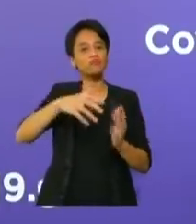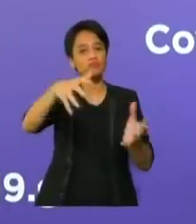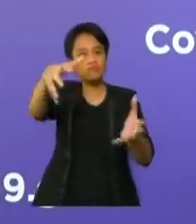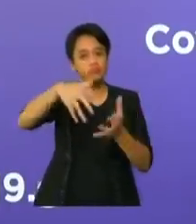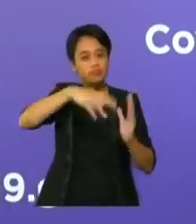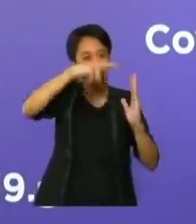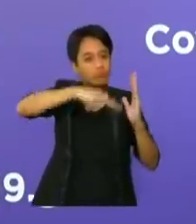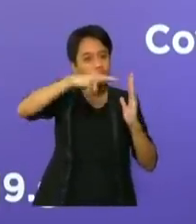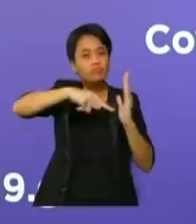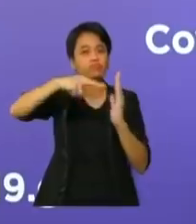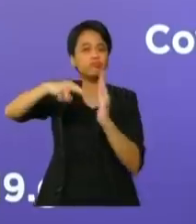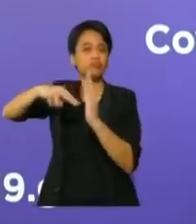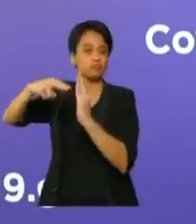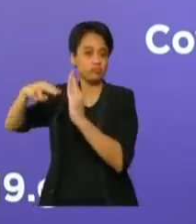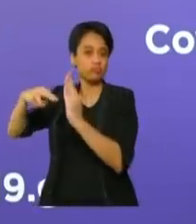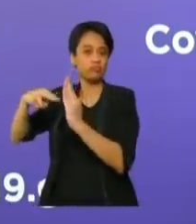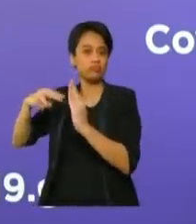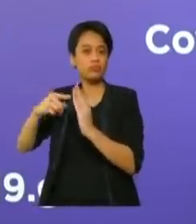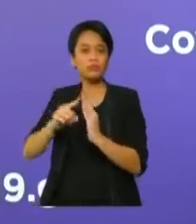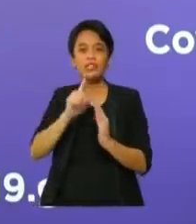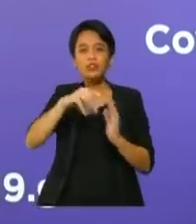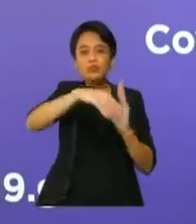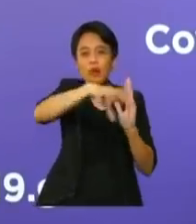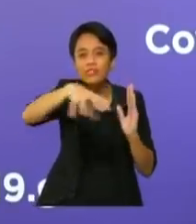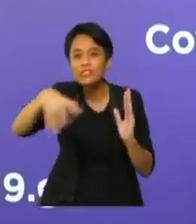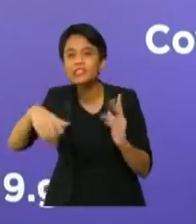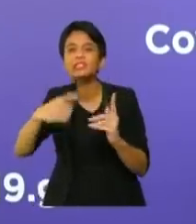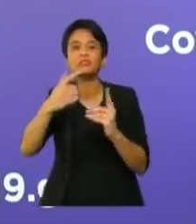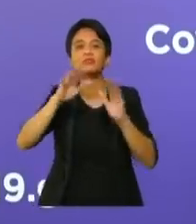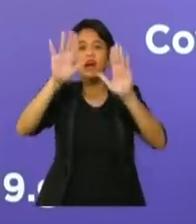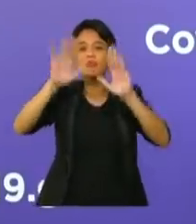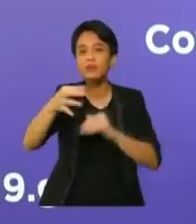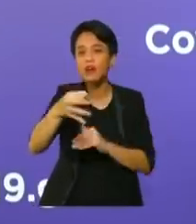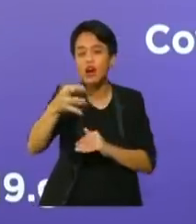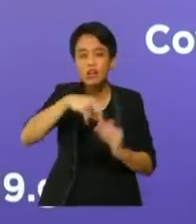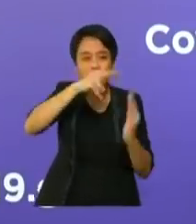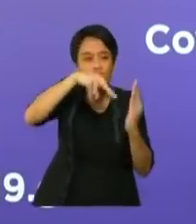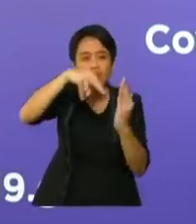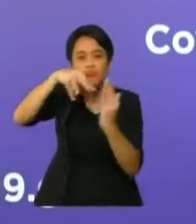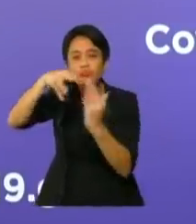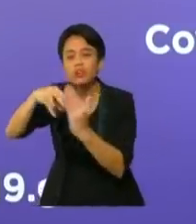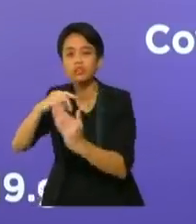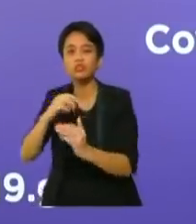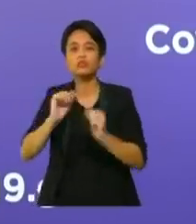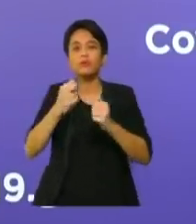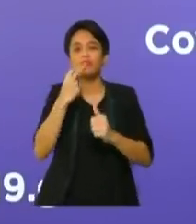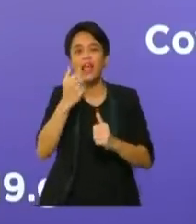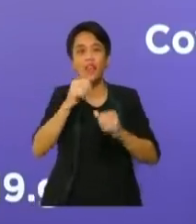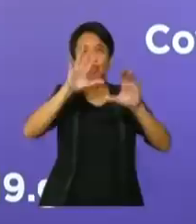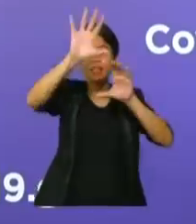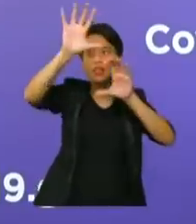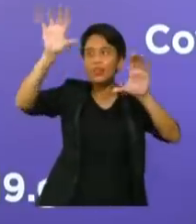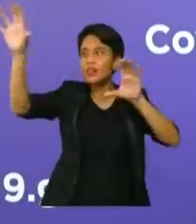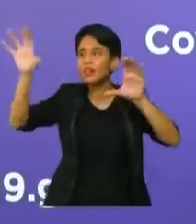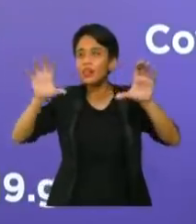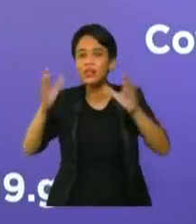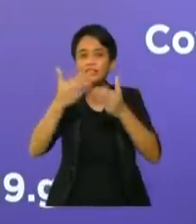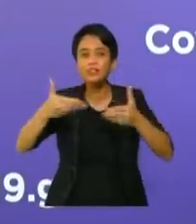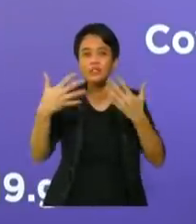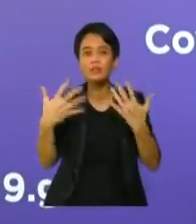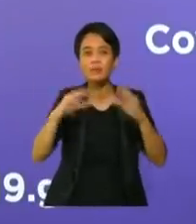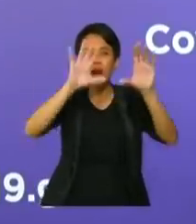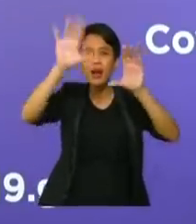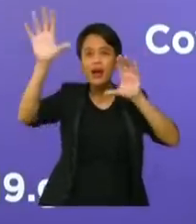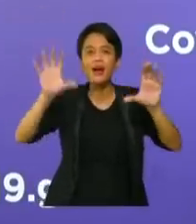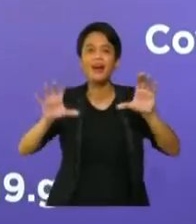tiap provinsi sampai dengan tiap kabupaten kota untuk bisa kita petakan seluruhan. Memang saat ini kabupaten